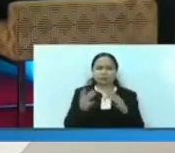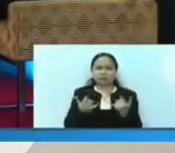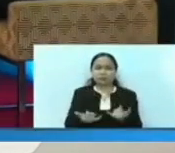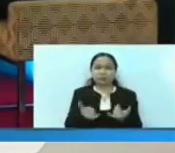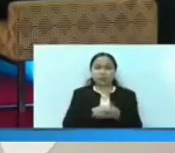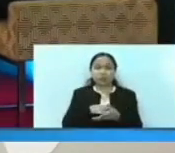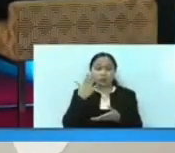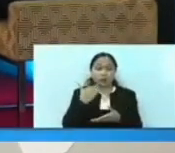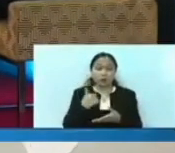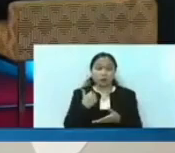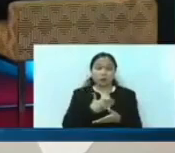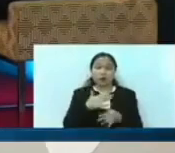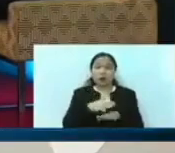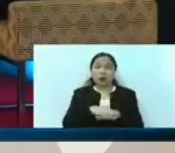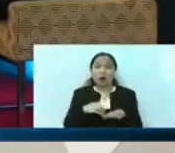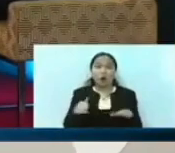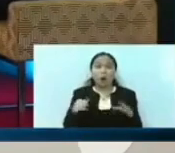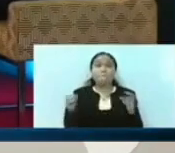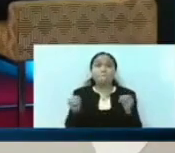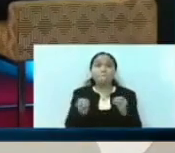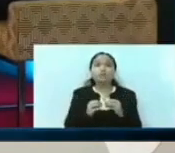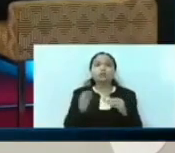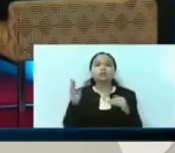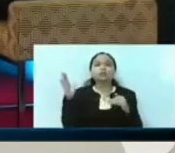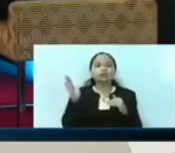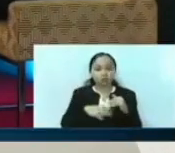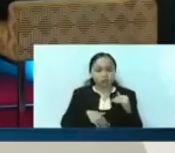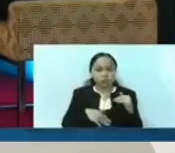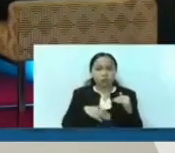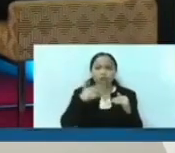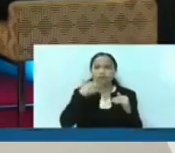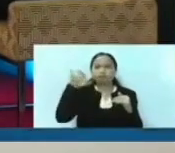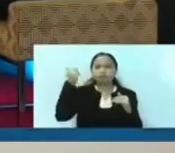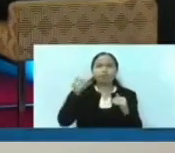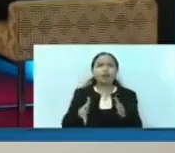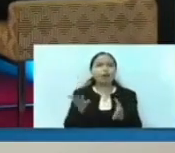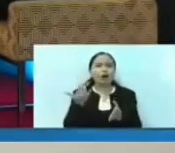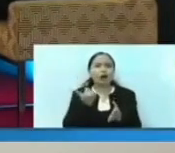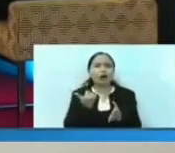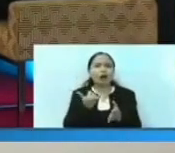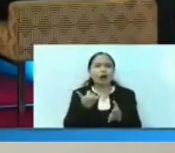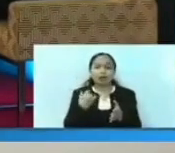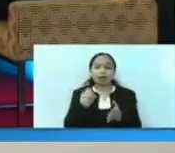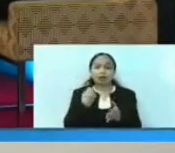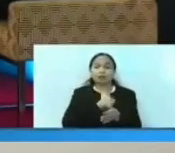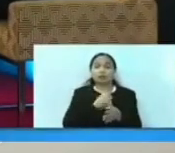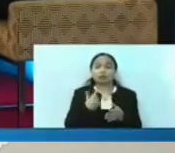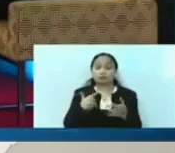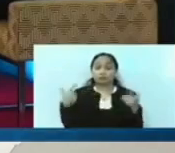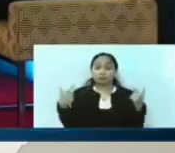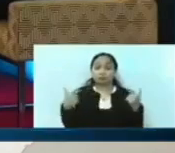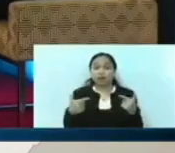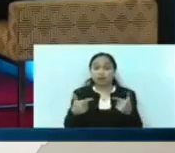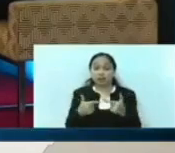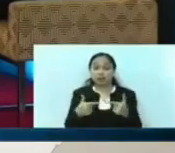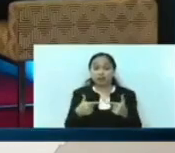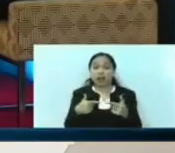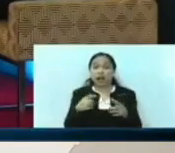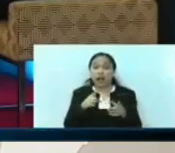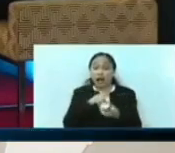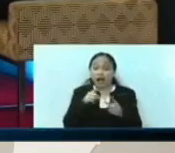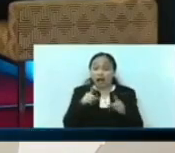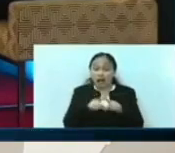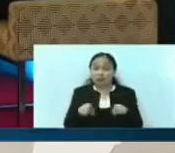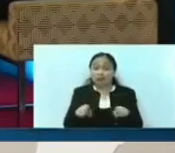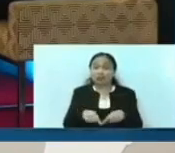tayong more than conqueror. Bakit? Kasi yung mga laban na meron kayo bilang isang kabataan is not just